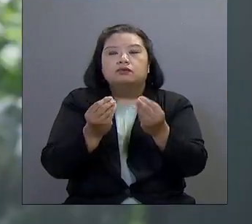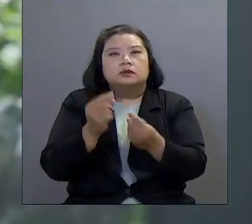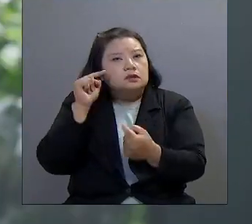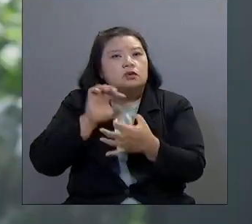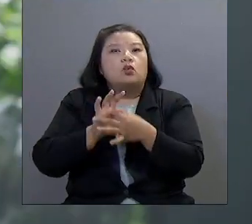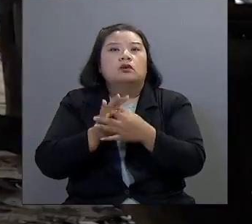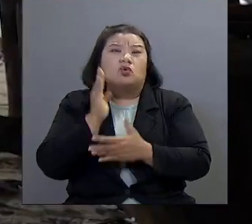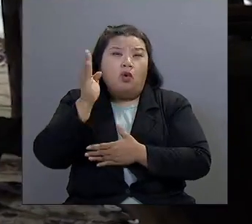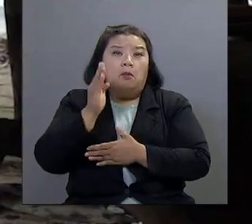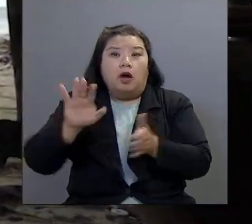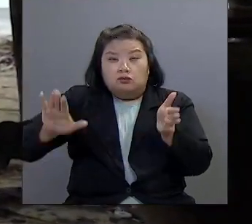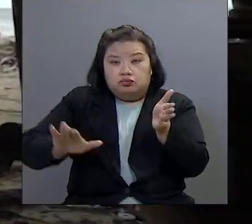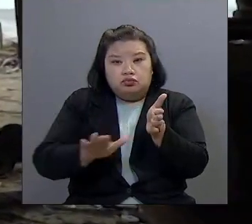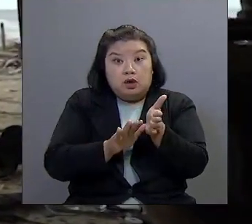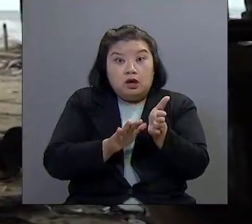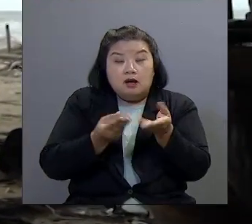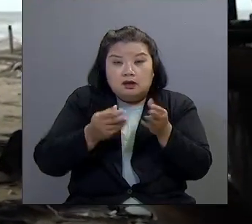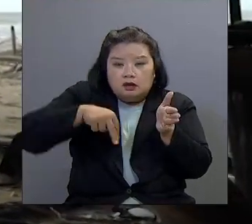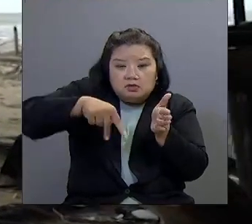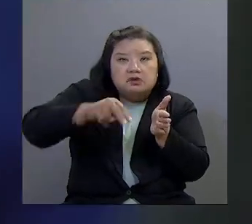structure and demonstration